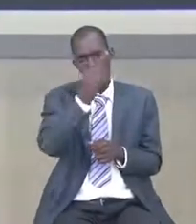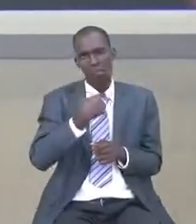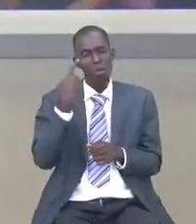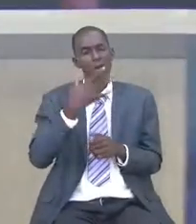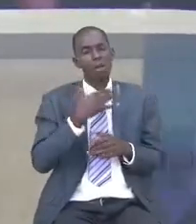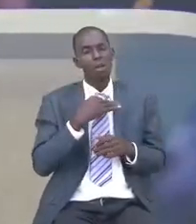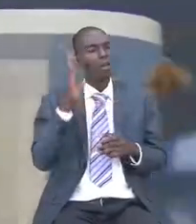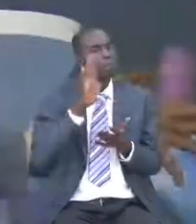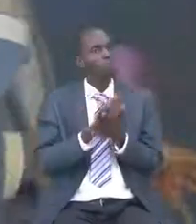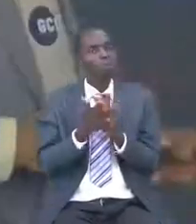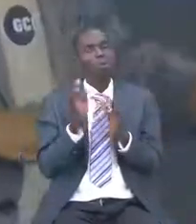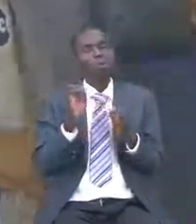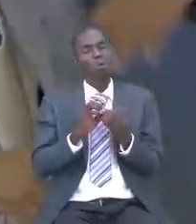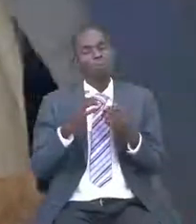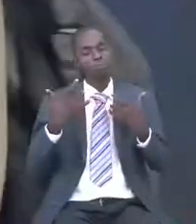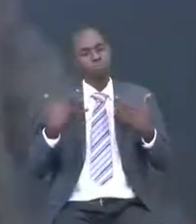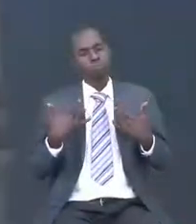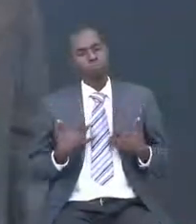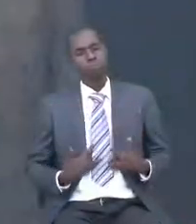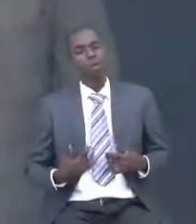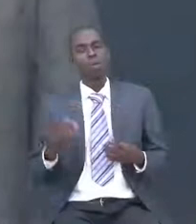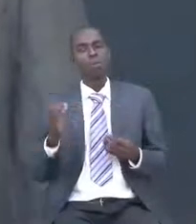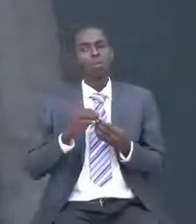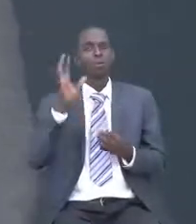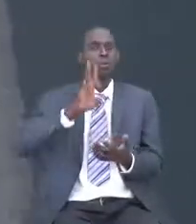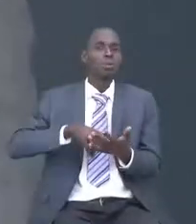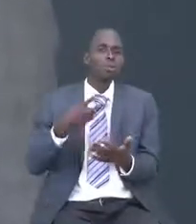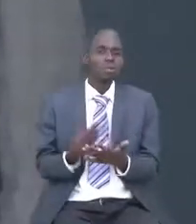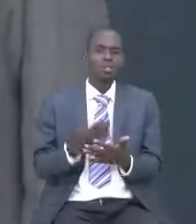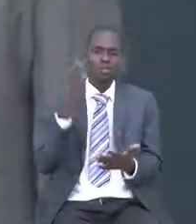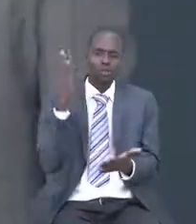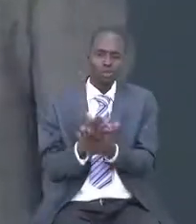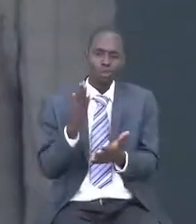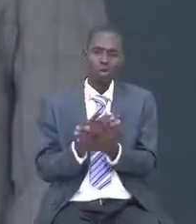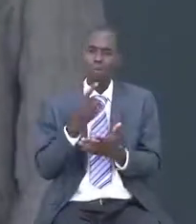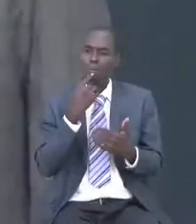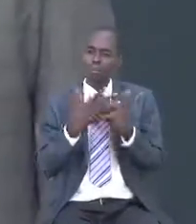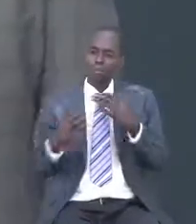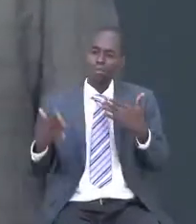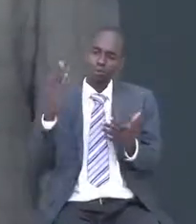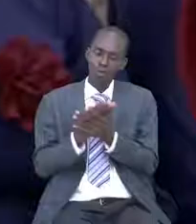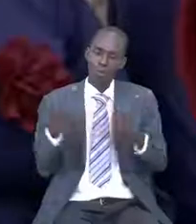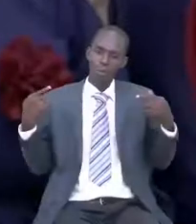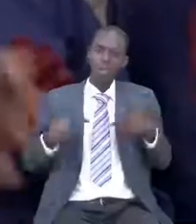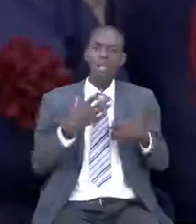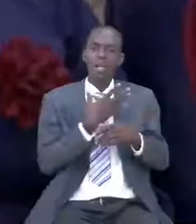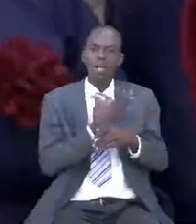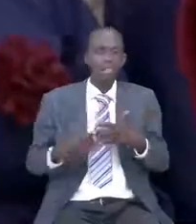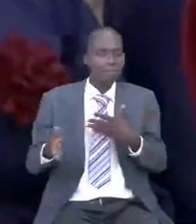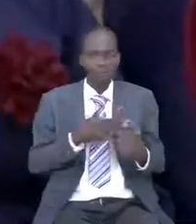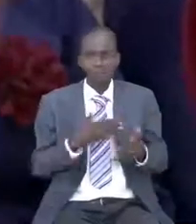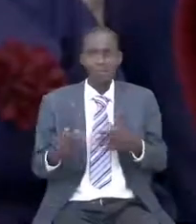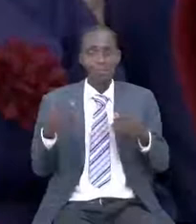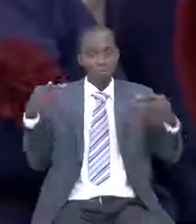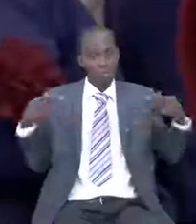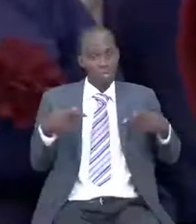comme ça, plus vous allez saigner. Non, ferme le saignement et sois une bénédiction à quelqu'un à côté de toi. Et fais du bien